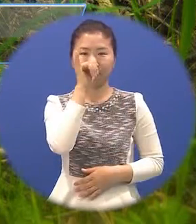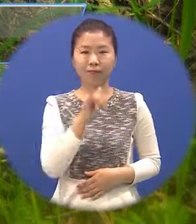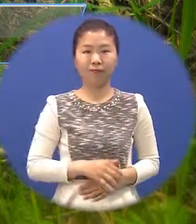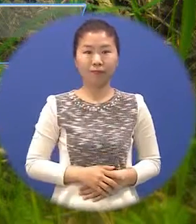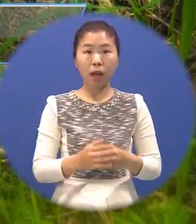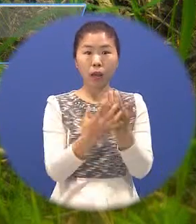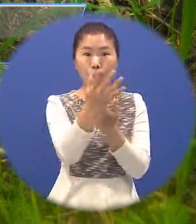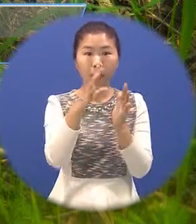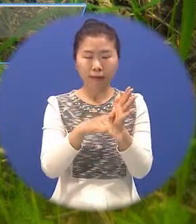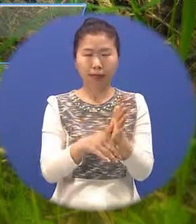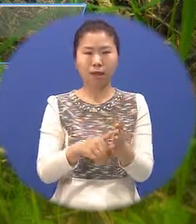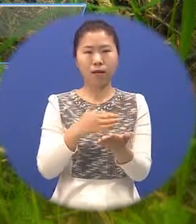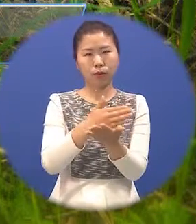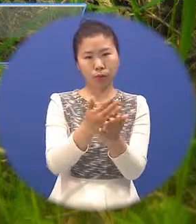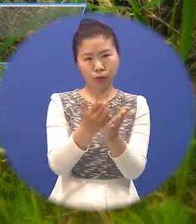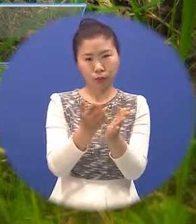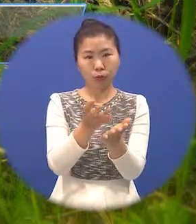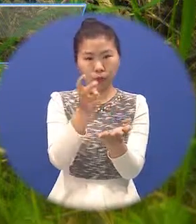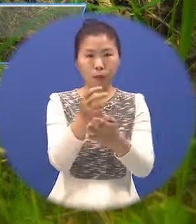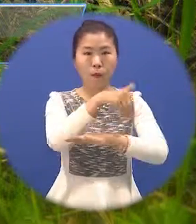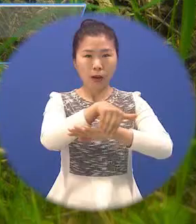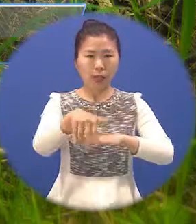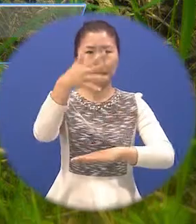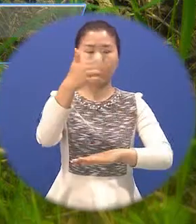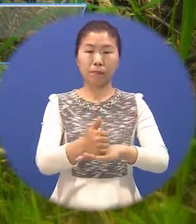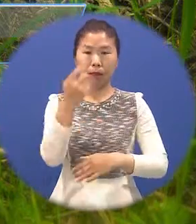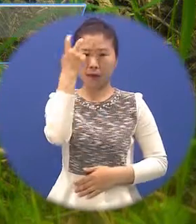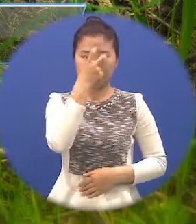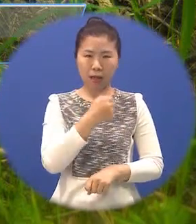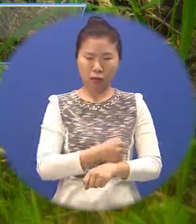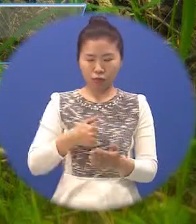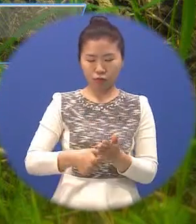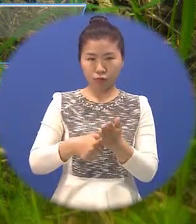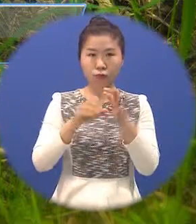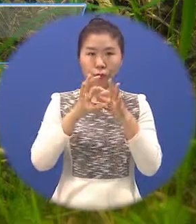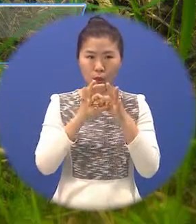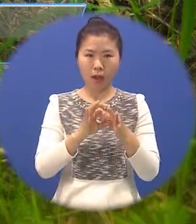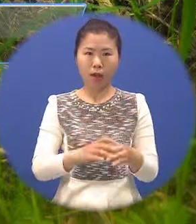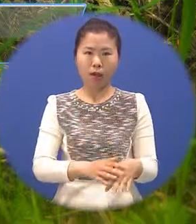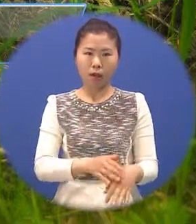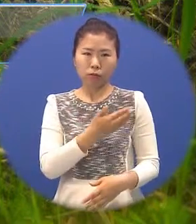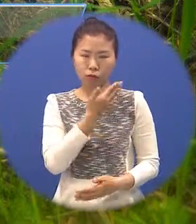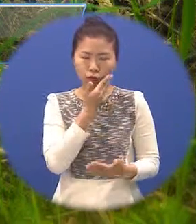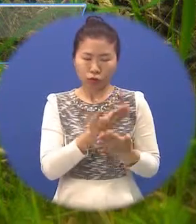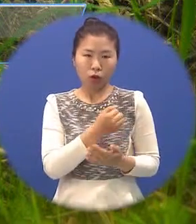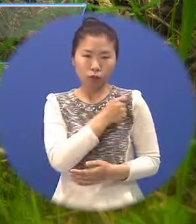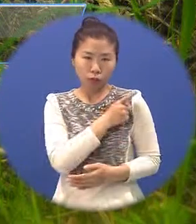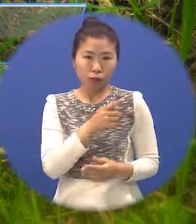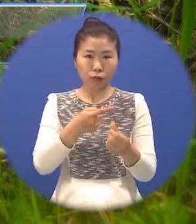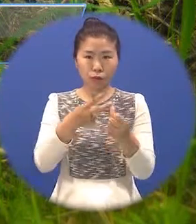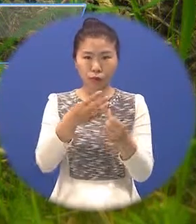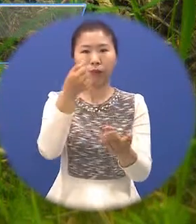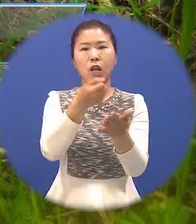개최됩니다. 이날 총회에서는 분야별 정책과제를 최종 심사하고 투표를 통해 과제의 우선순위를